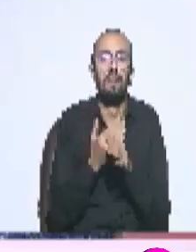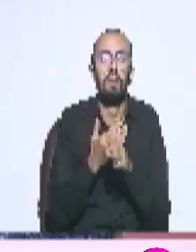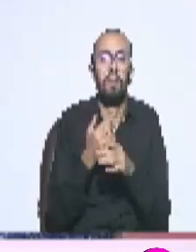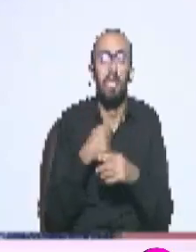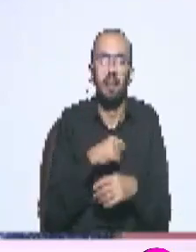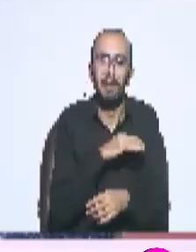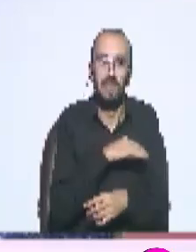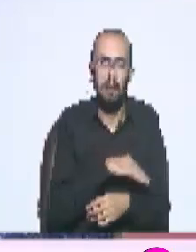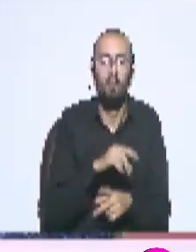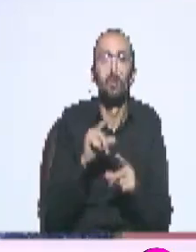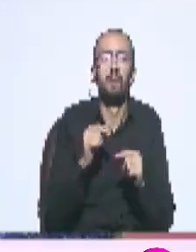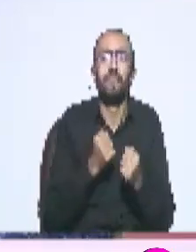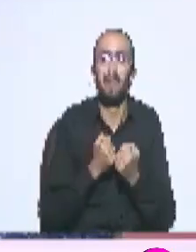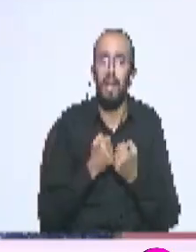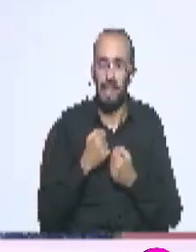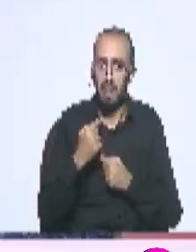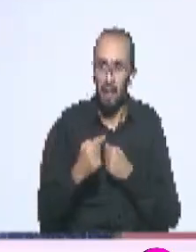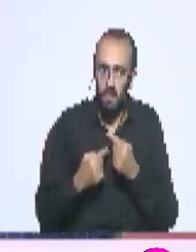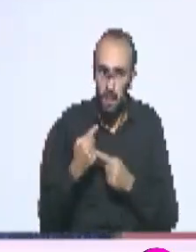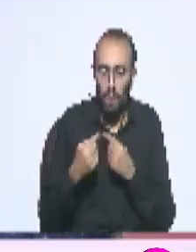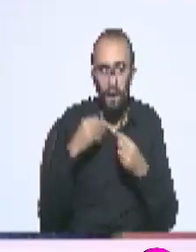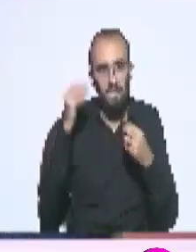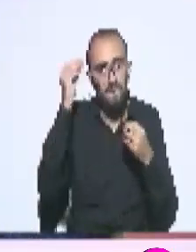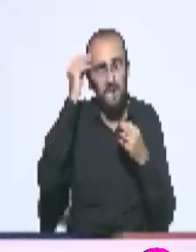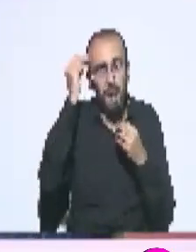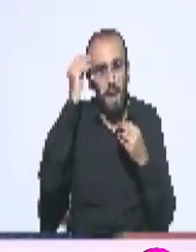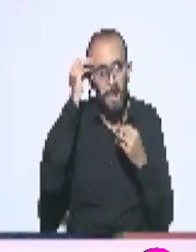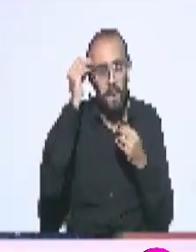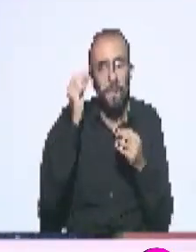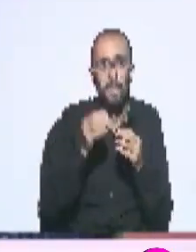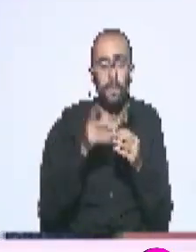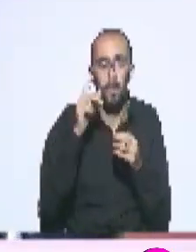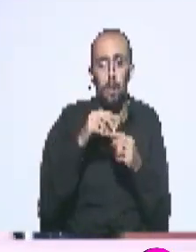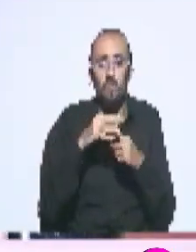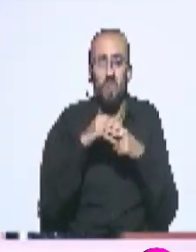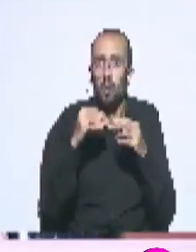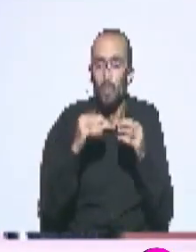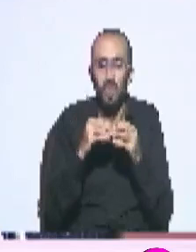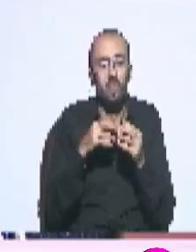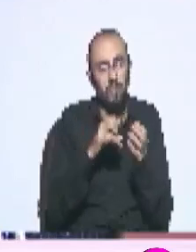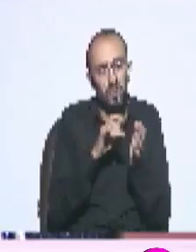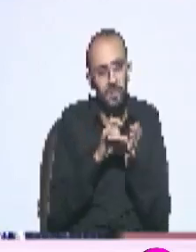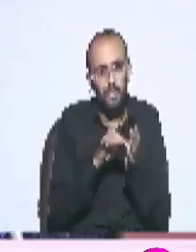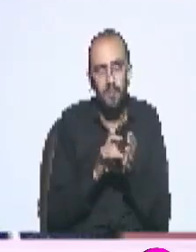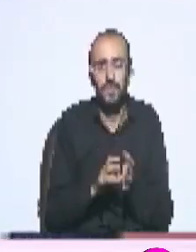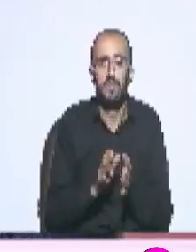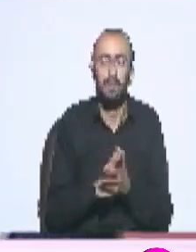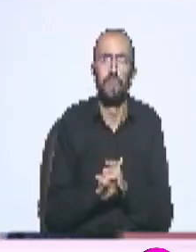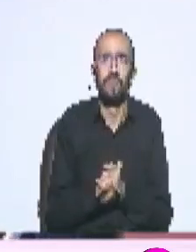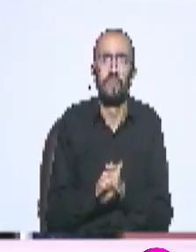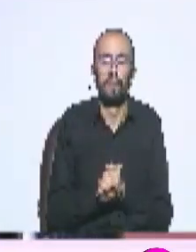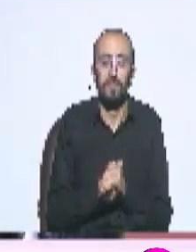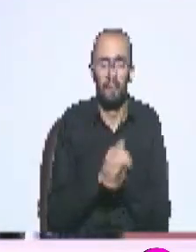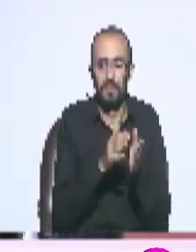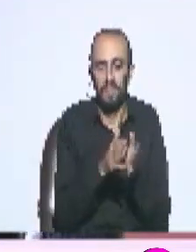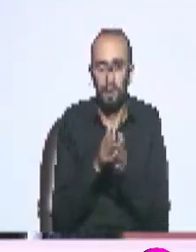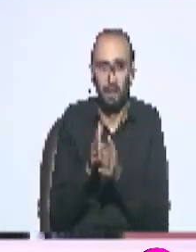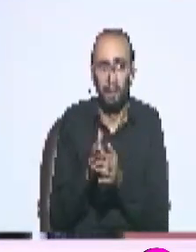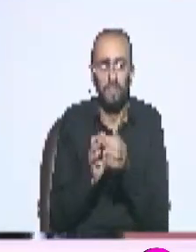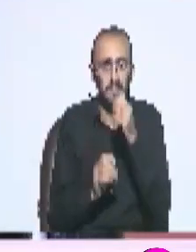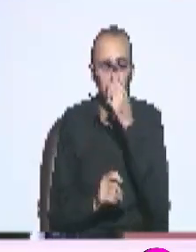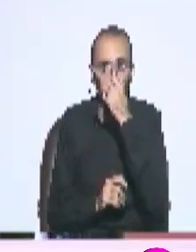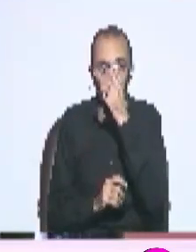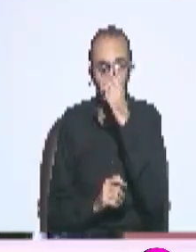نستثمر في مميزاتنا ونعرفها كويس ونعرف عيوبنا ونبتدي نبقى بنشتغل عليها بس جزء من التصالح